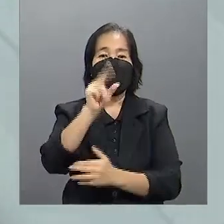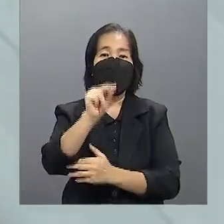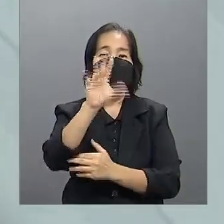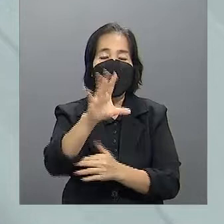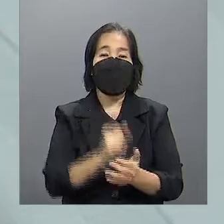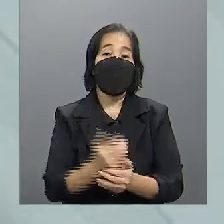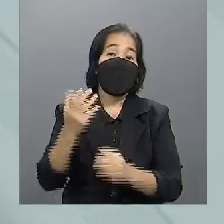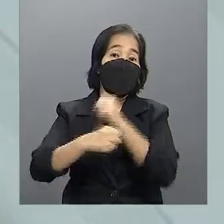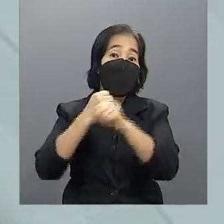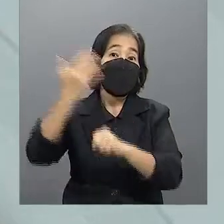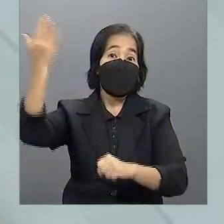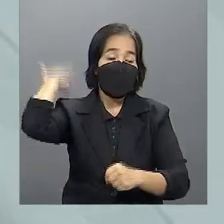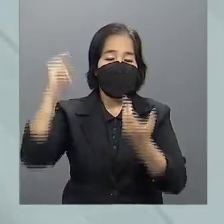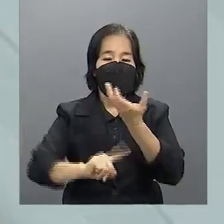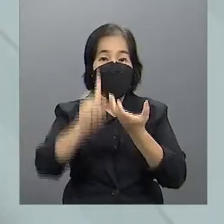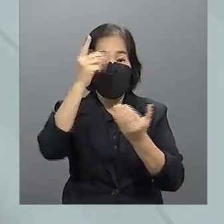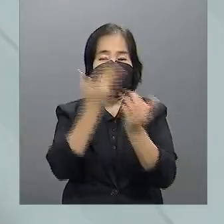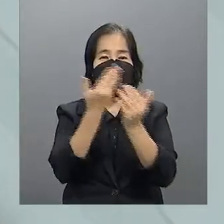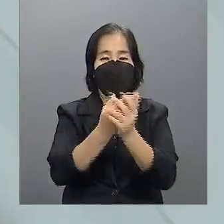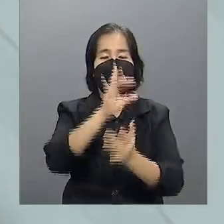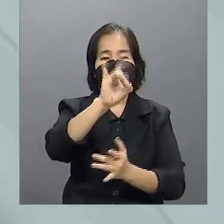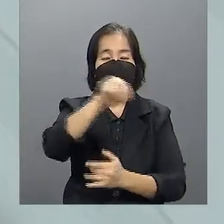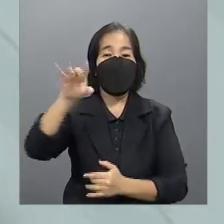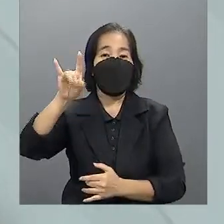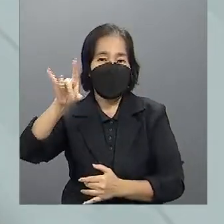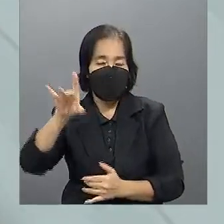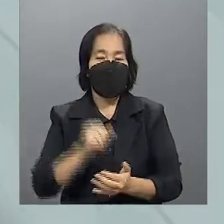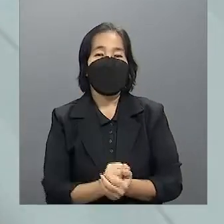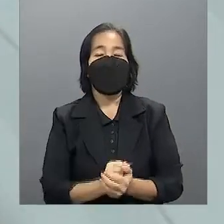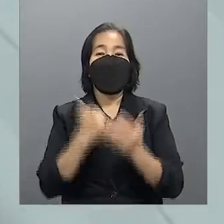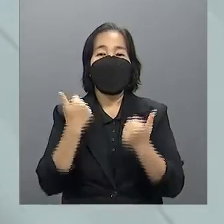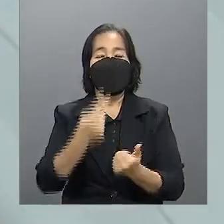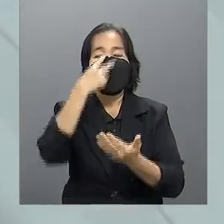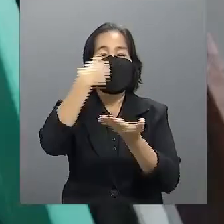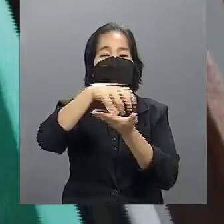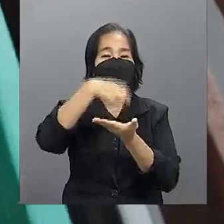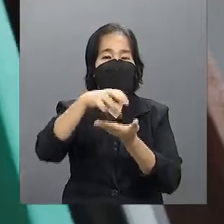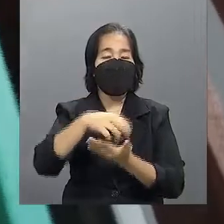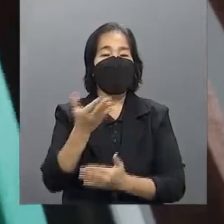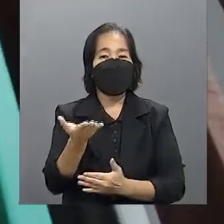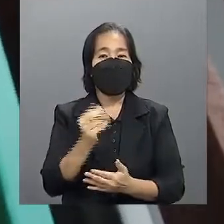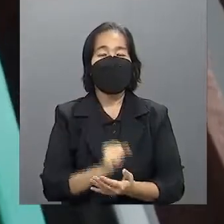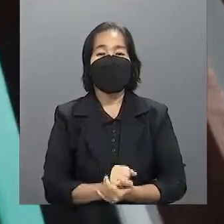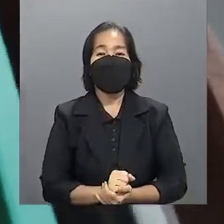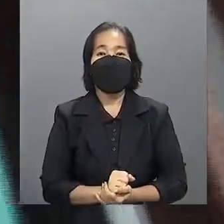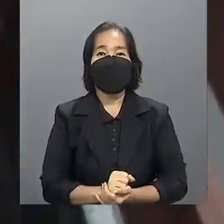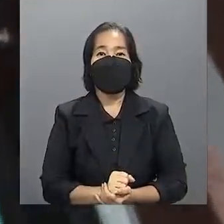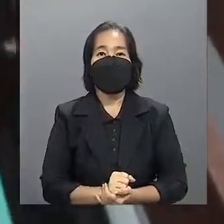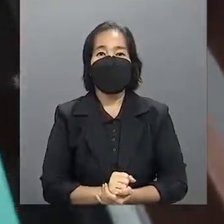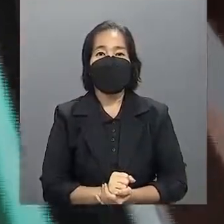คาถึง80ถึง100บาทต่อกิโลกรัมติดตามเรื่องนี้จากคุณกวีวงศ์ธีรกุลค่ะ